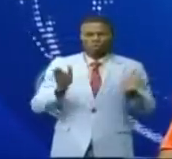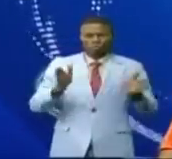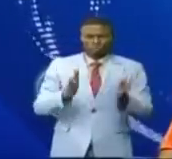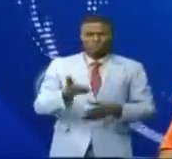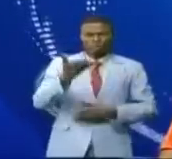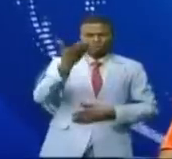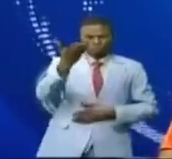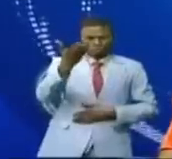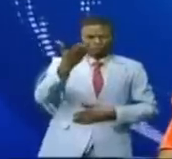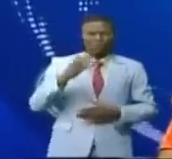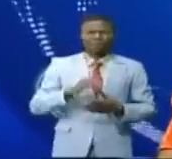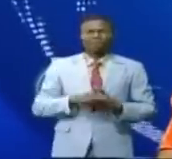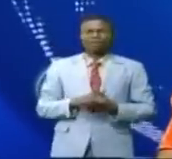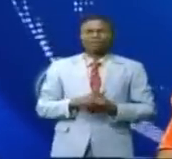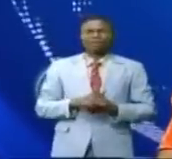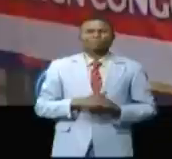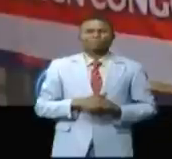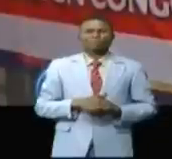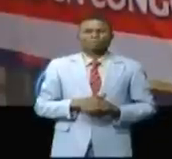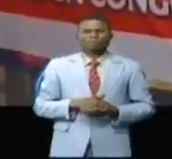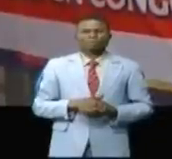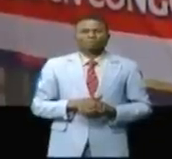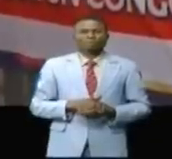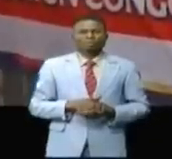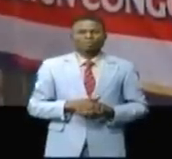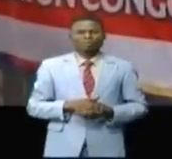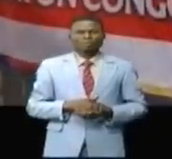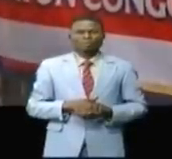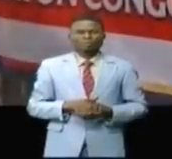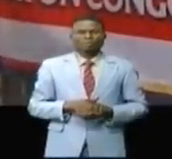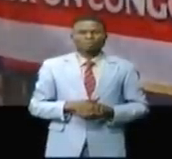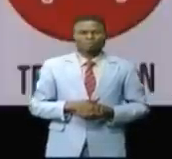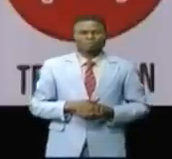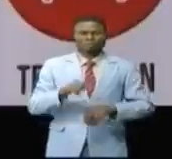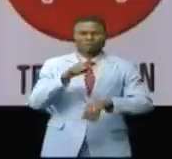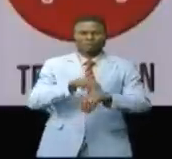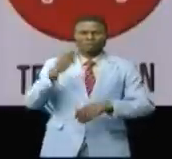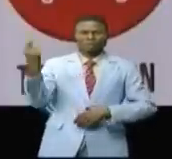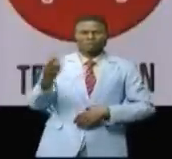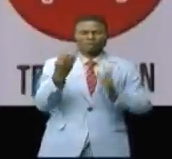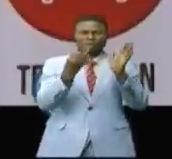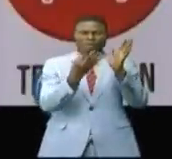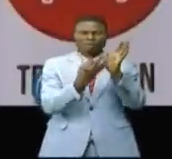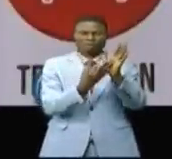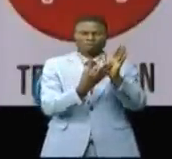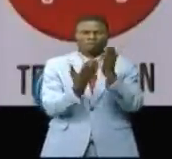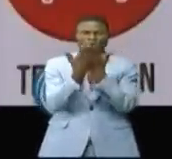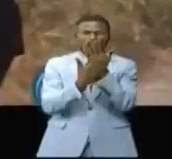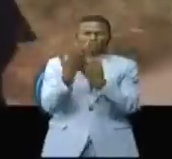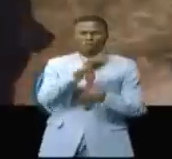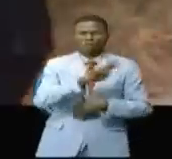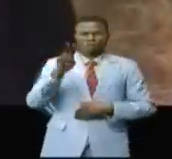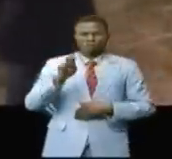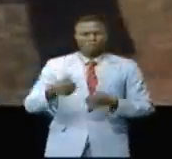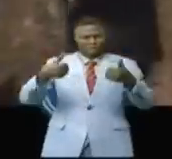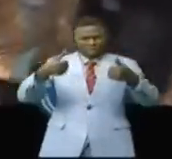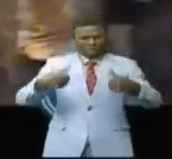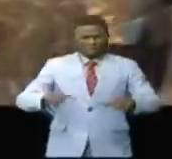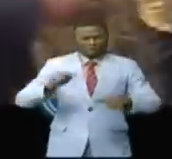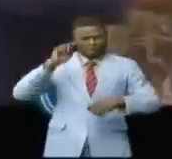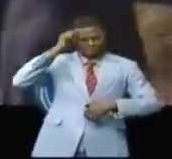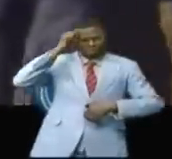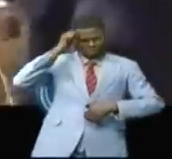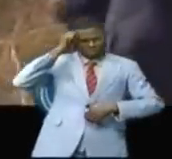91 queen kelly la date du 28 juillet 2022 et restera à jamais gravé dans les annales